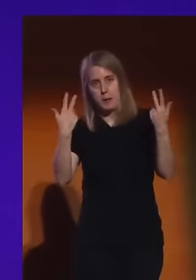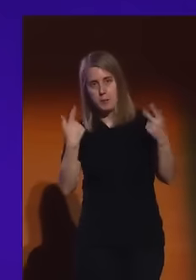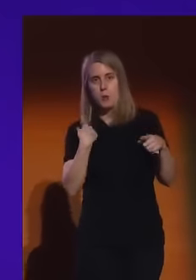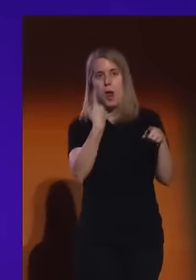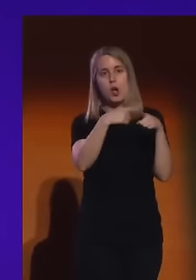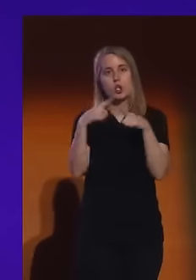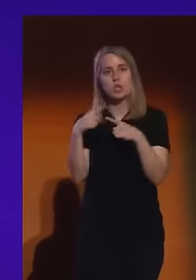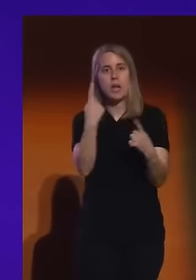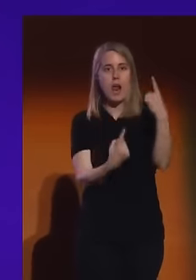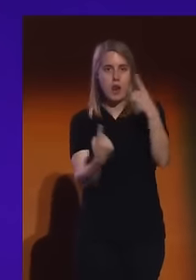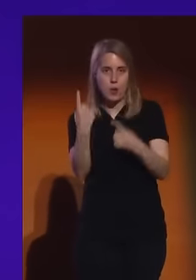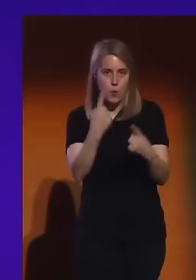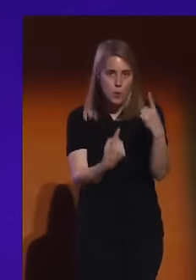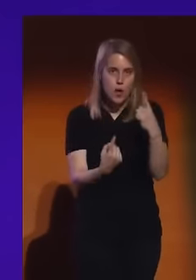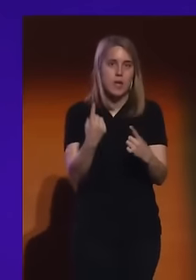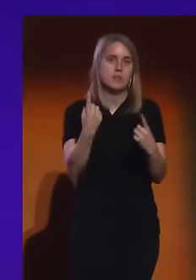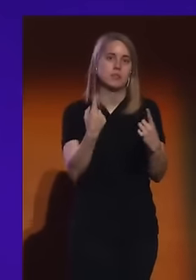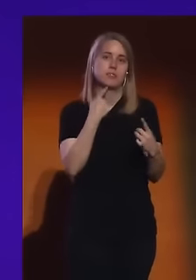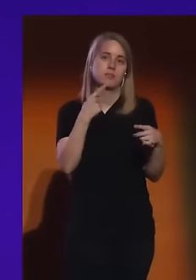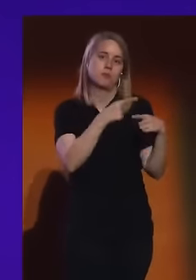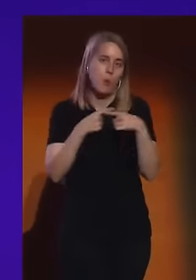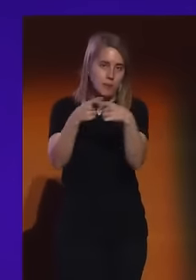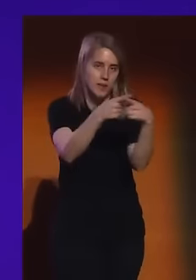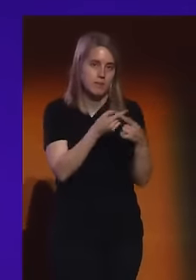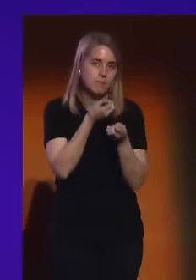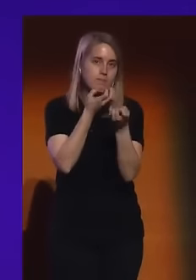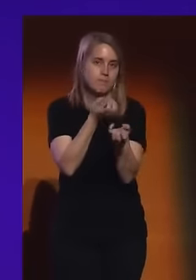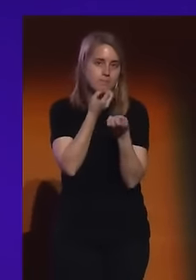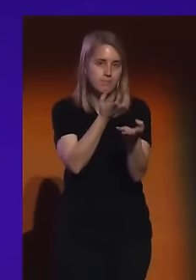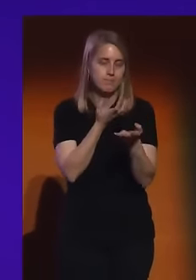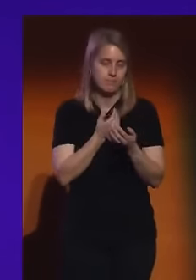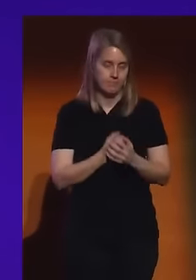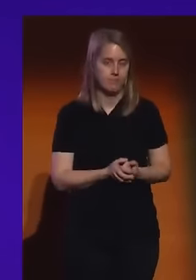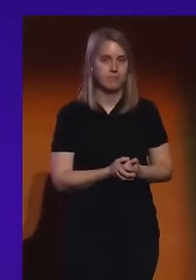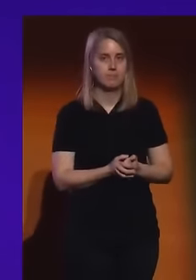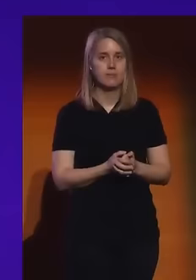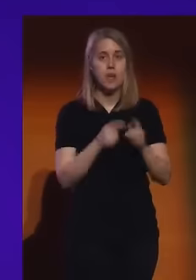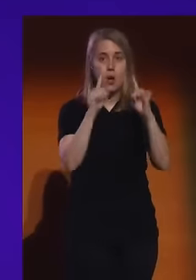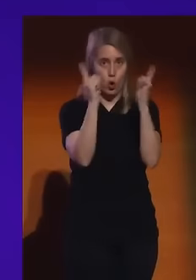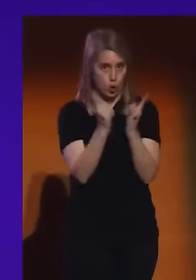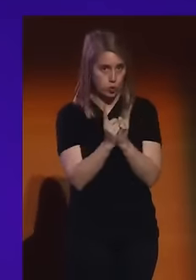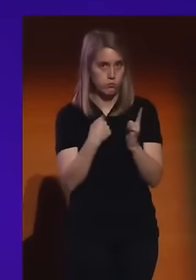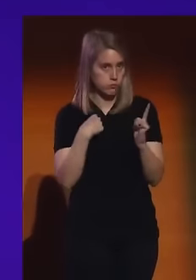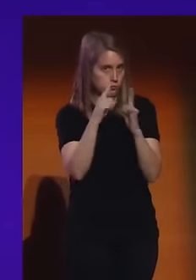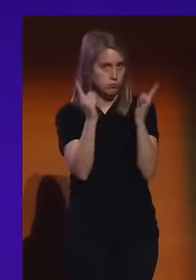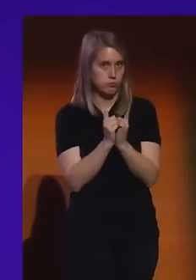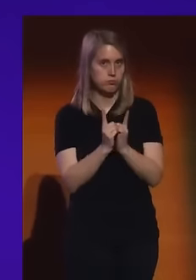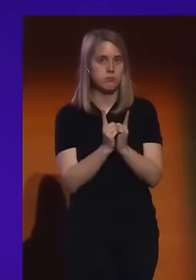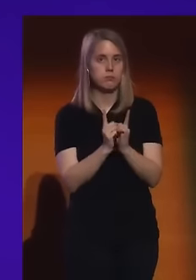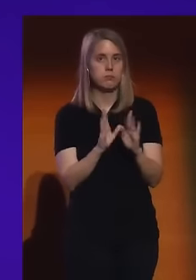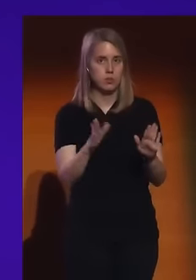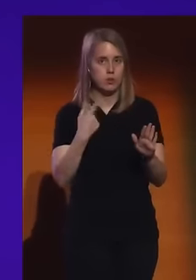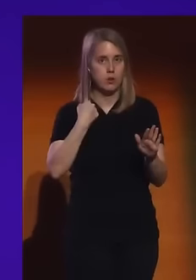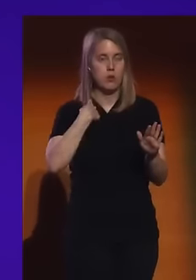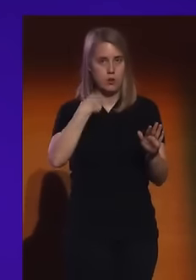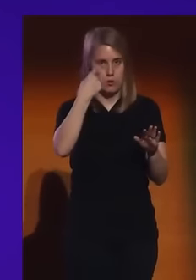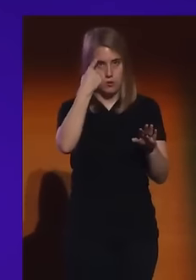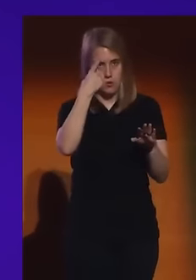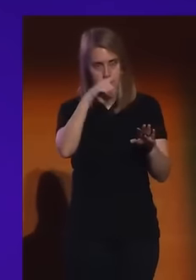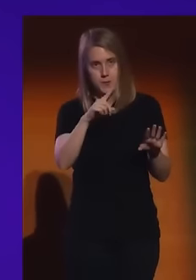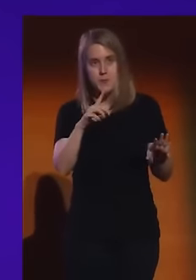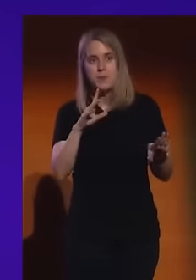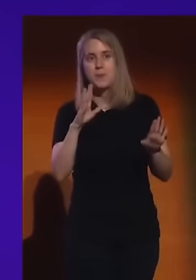gauza batzuk beden zuekin konzen laburra izango naiz badat